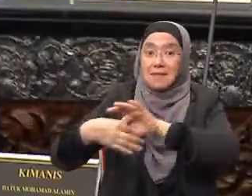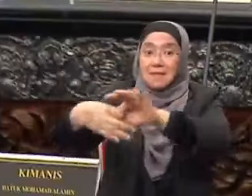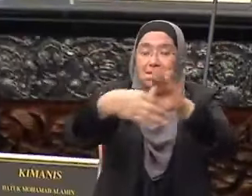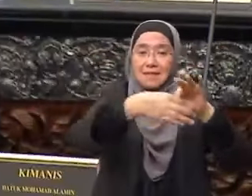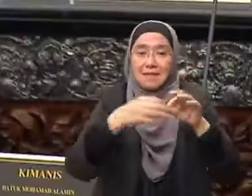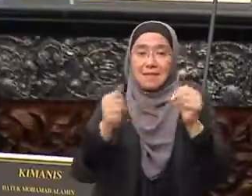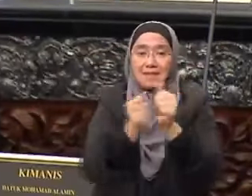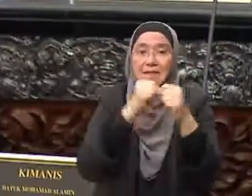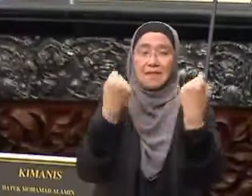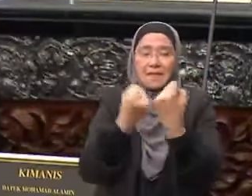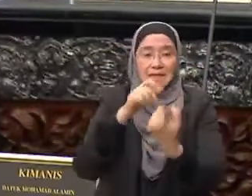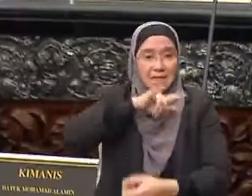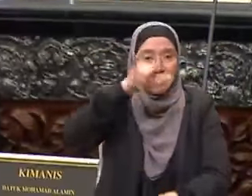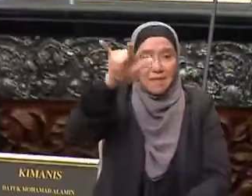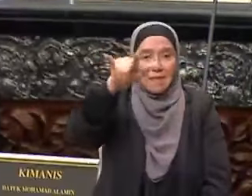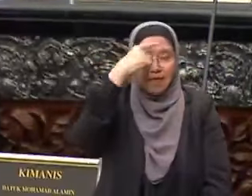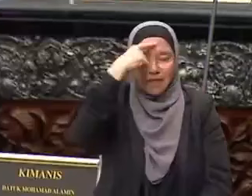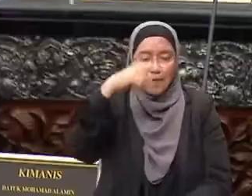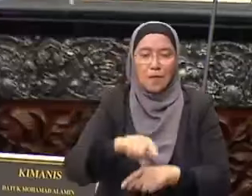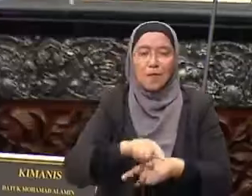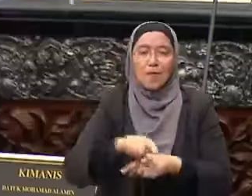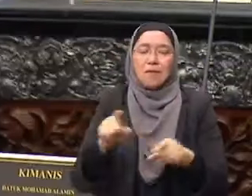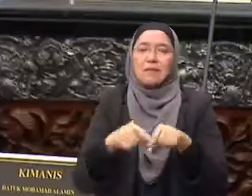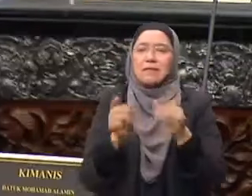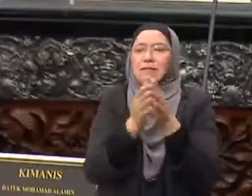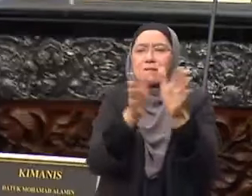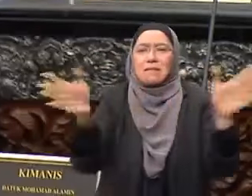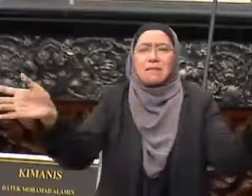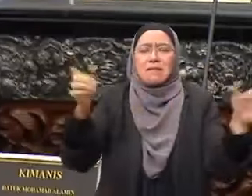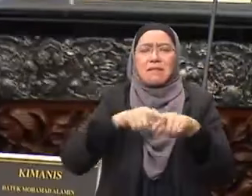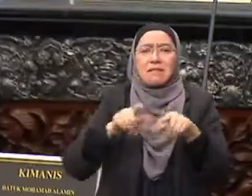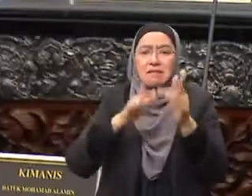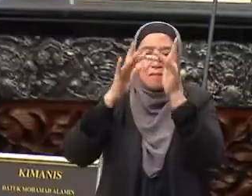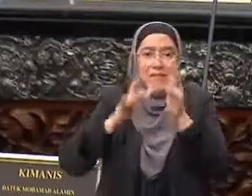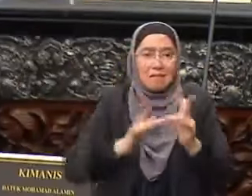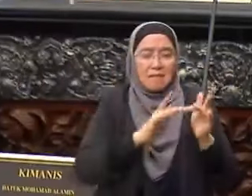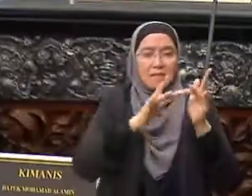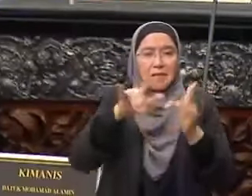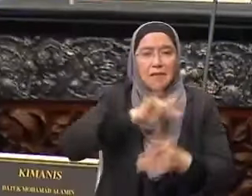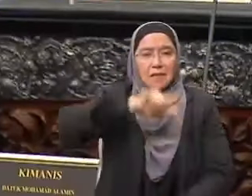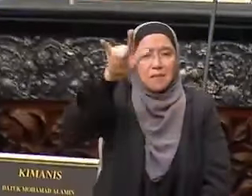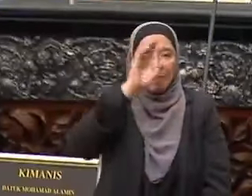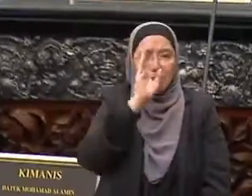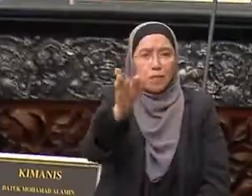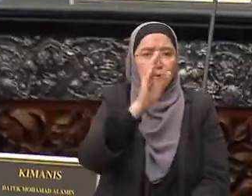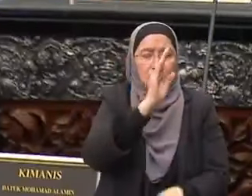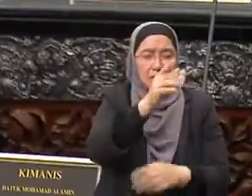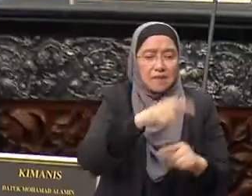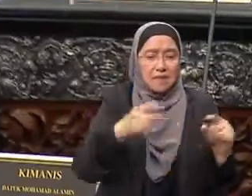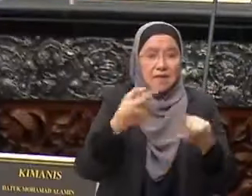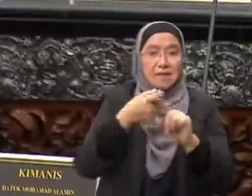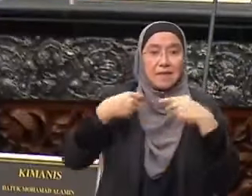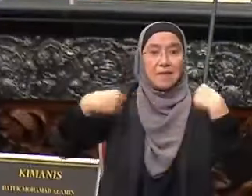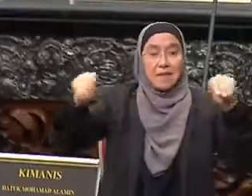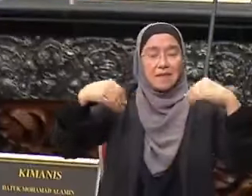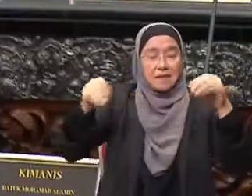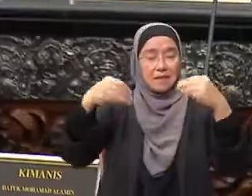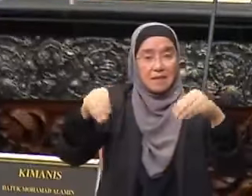dalam meluaskan rangkaian penerbangan terus dari pasaran-pasaran utama ke Malaysia dan seterusnya menyumbang kepada